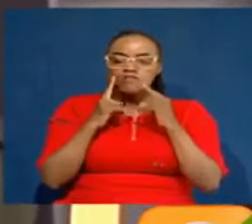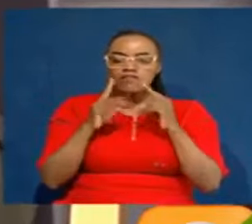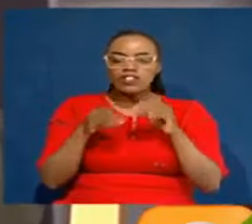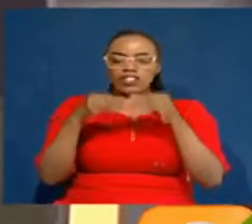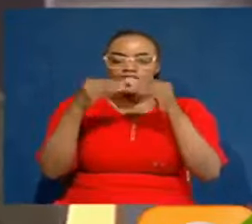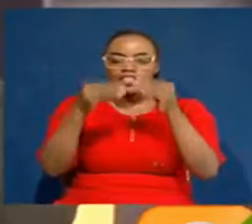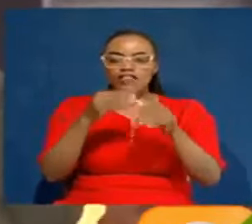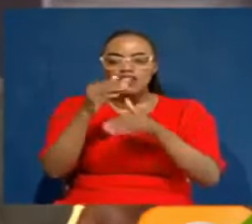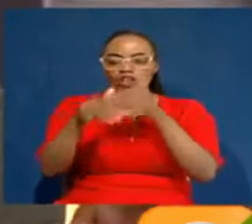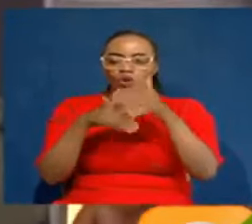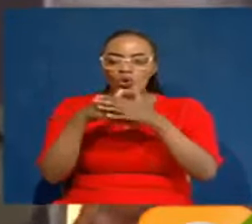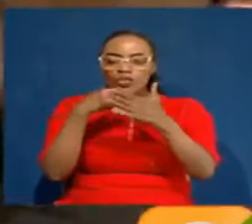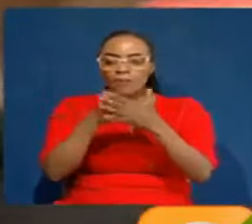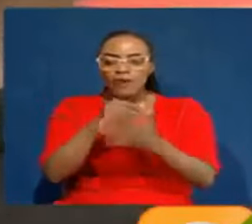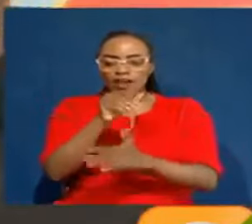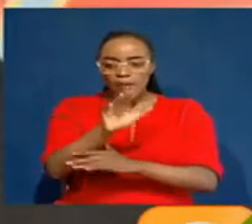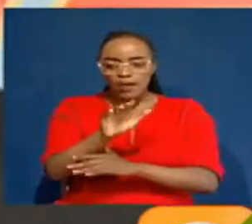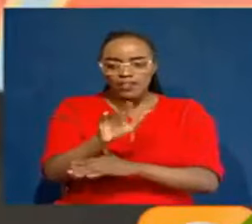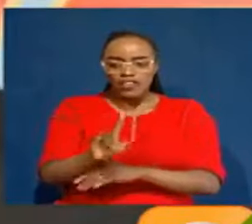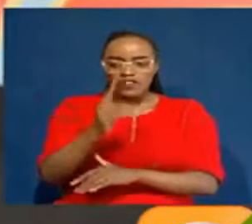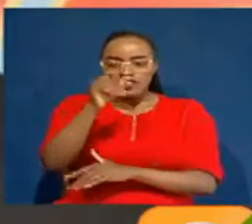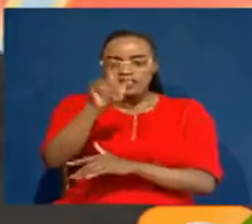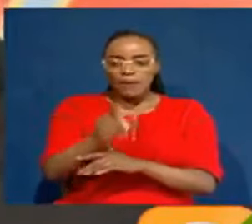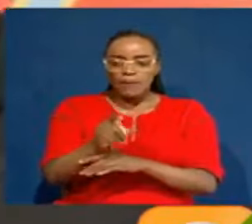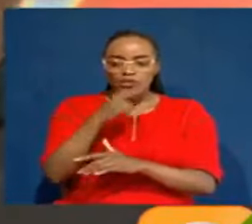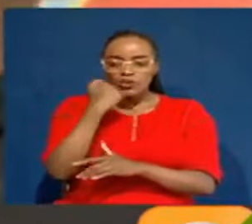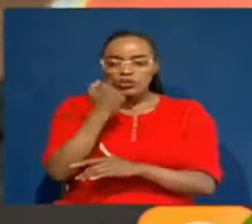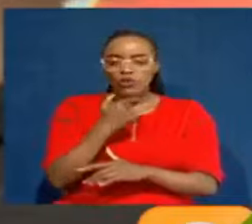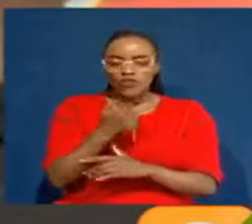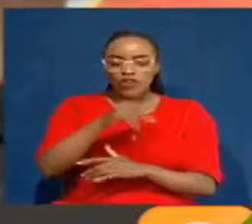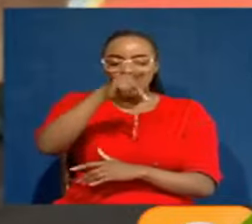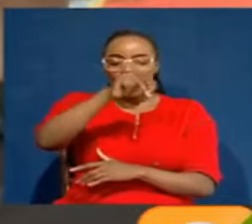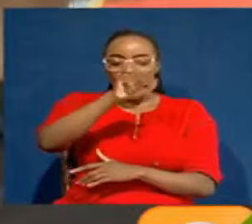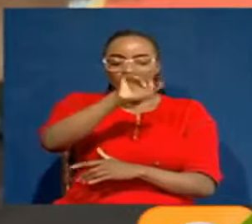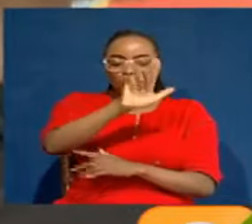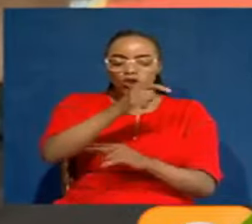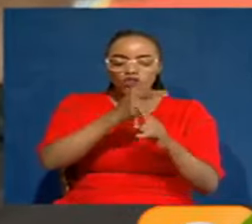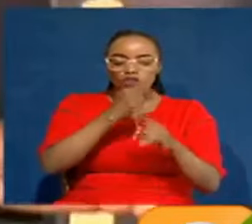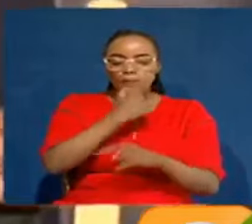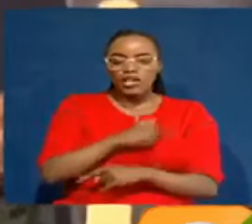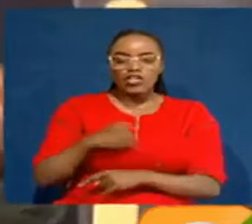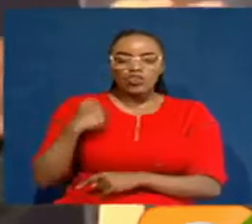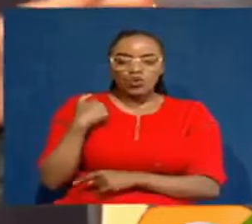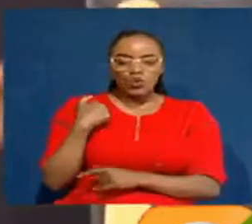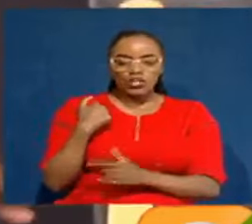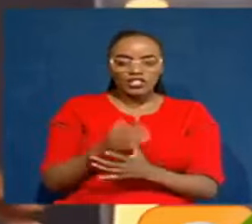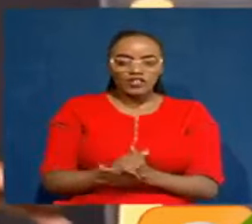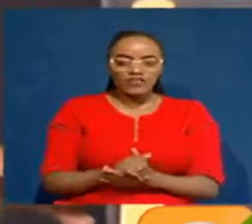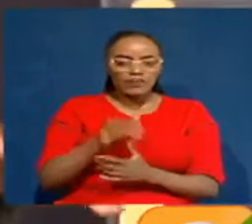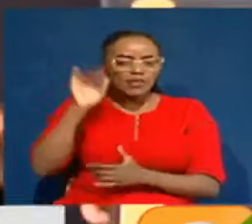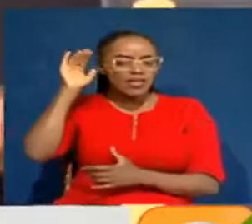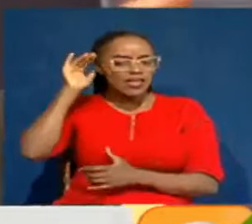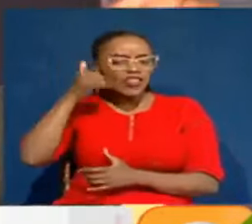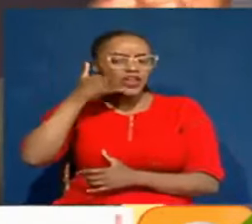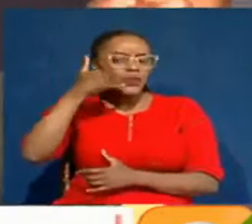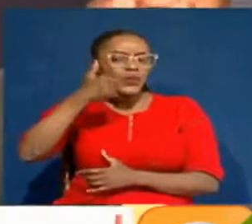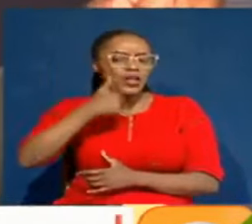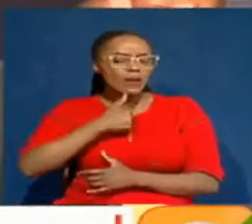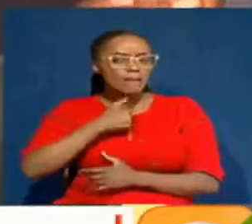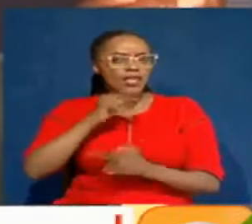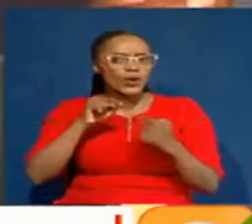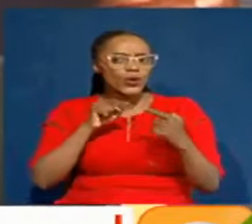kukabidhiwa pesa zao. Wa kwanza akiwa Paul Mbugua kutoka Githunguri. Ndio nilisikia nikipigwa simu siku